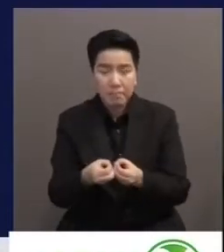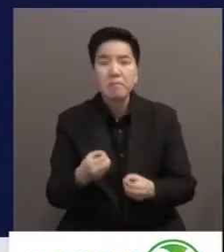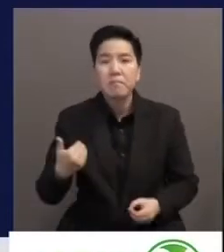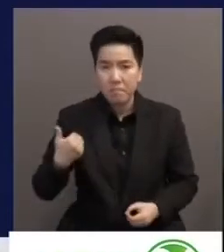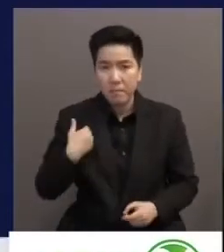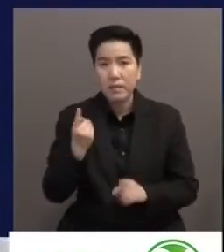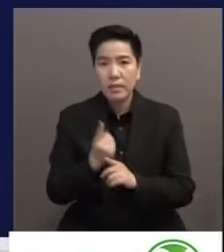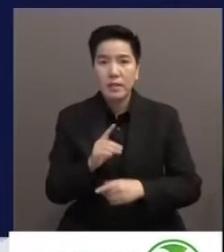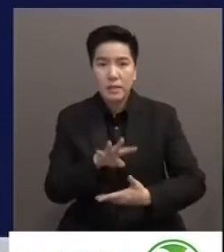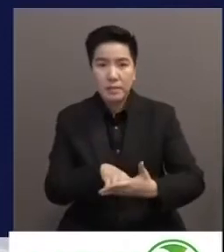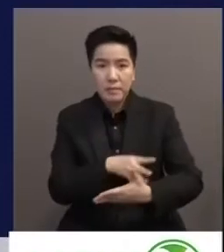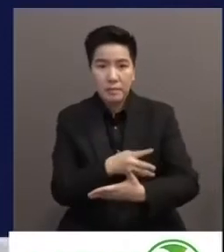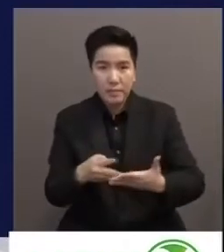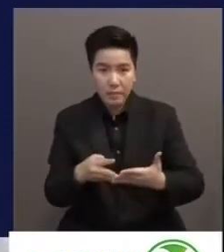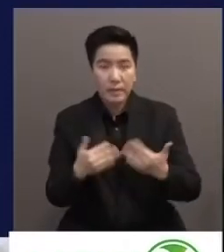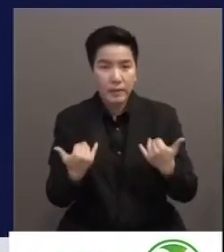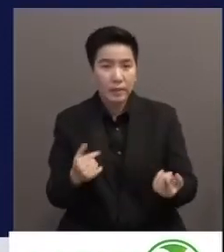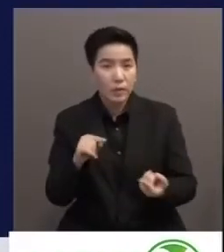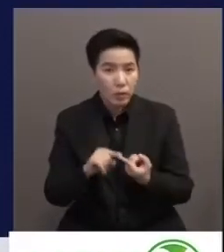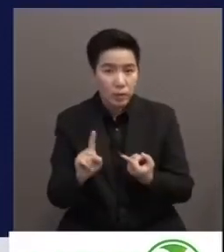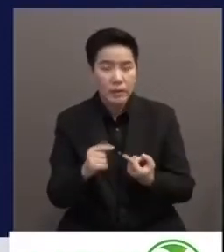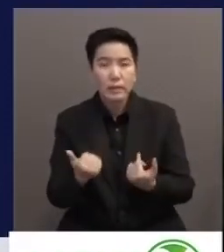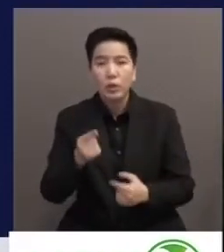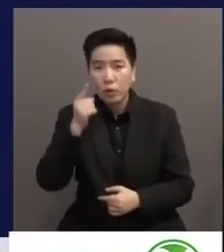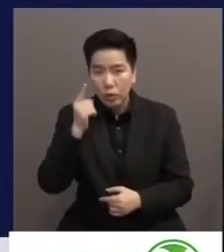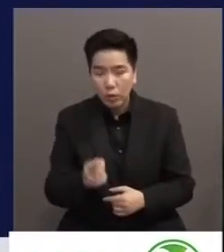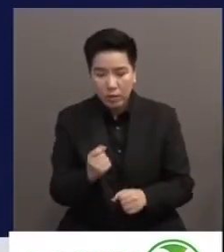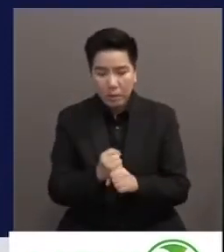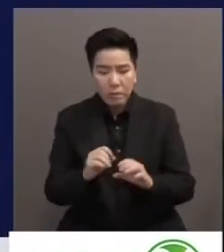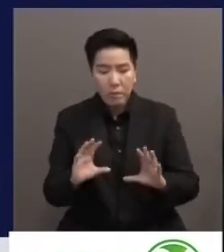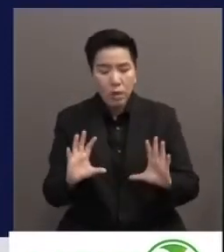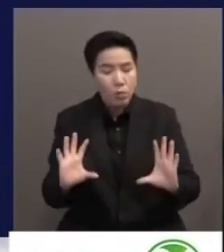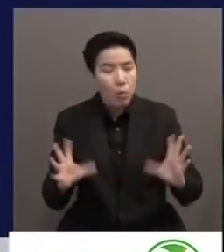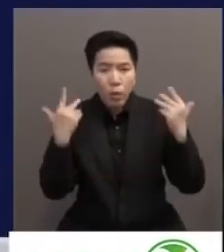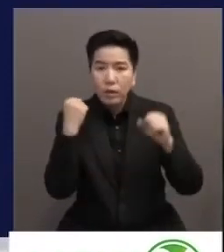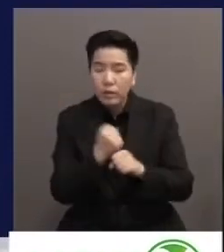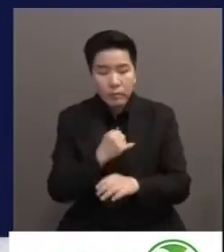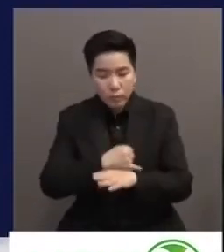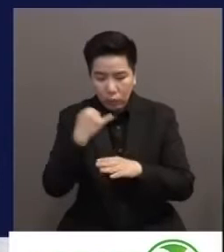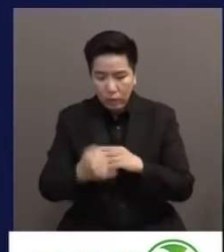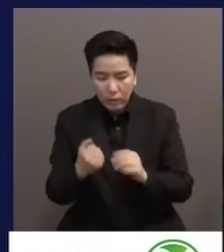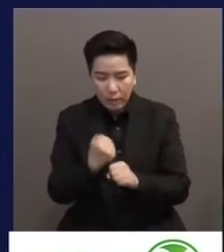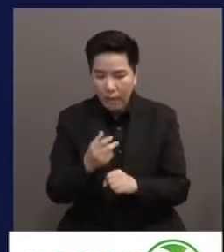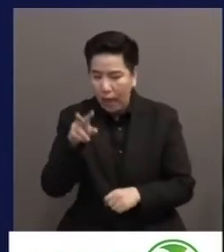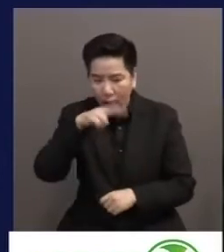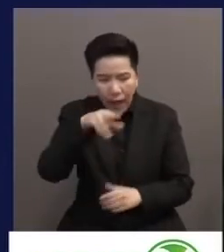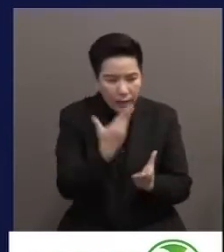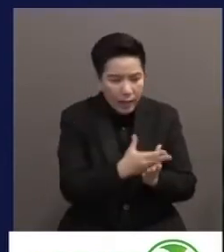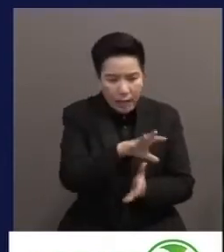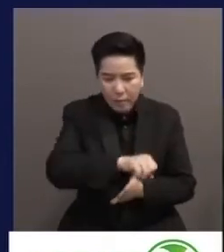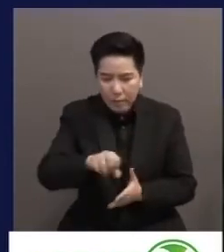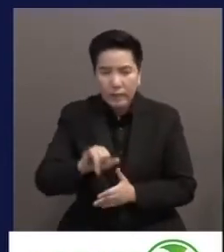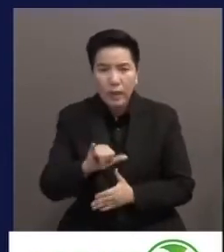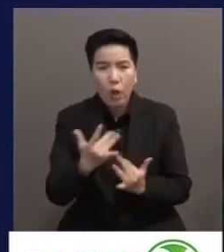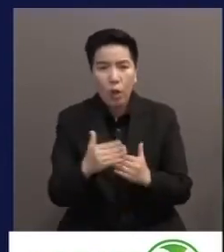ามแผนนะครับเพียงแต่ว่ามันจะต้องมีอันเป็นไปที่ไม่ได้เงินเข้ามาจากทรัพย์สินที่มันร